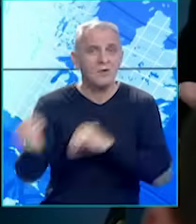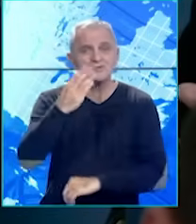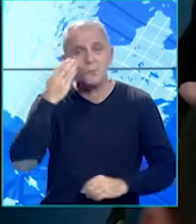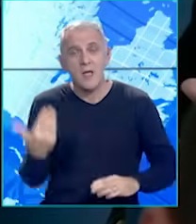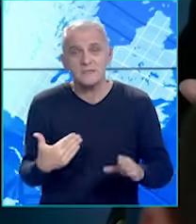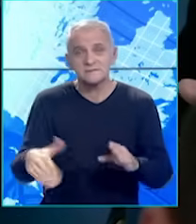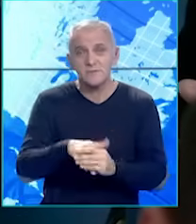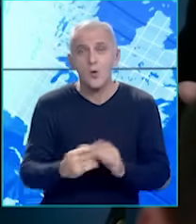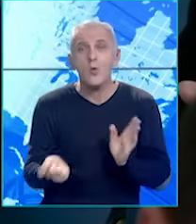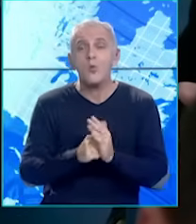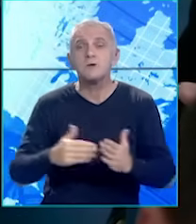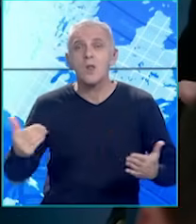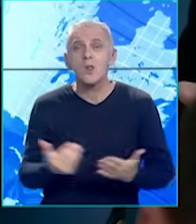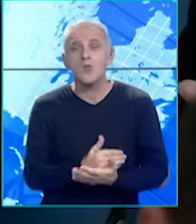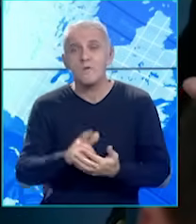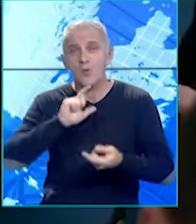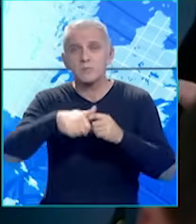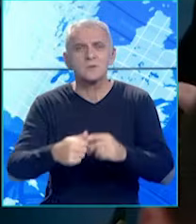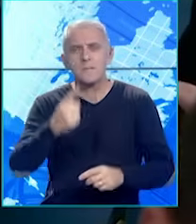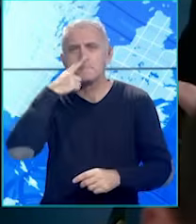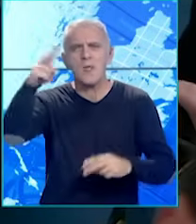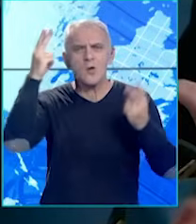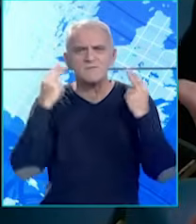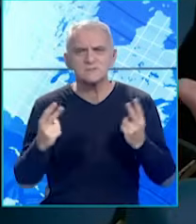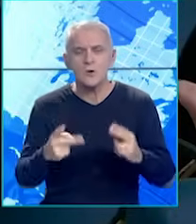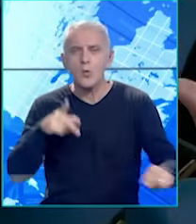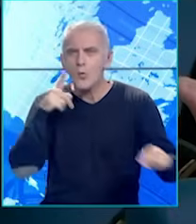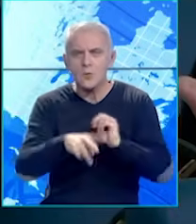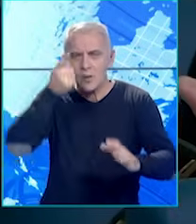plate zaposlenim, kupiti novu opremu milionske vrijednosti,